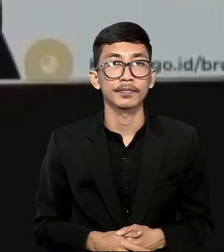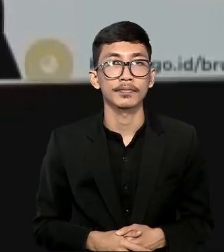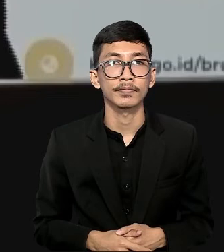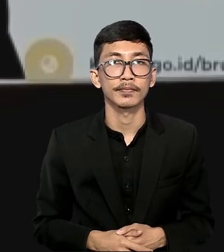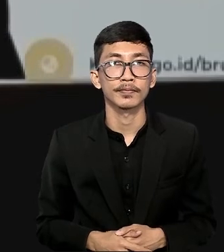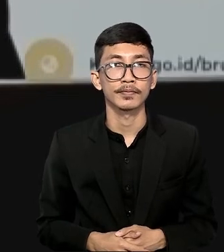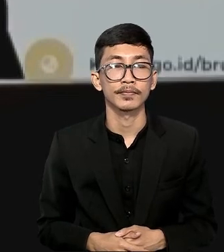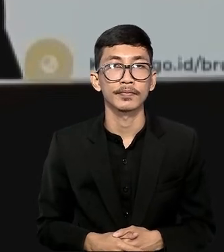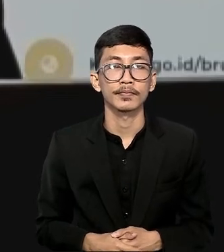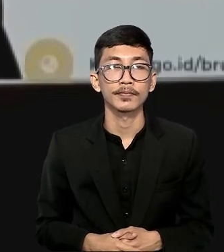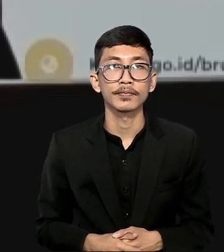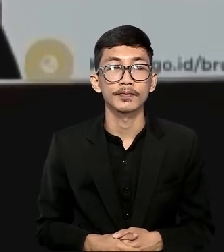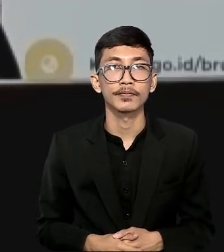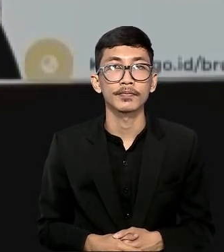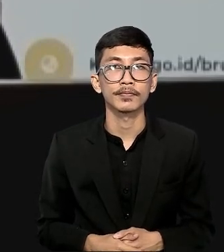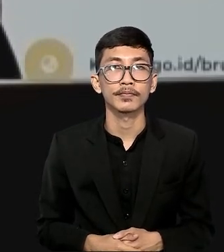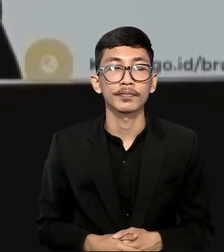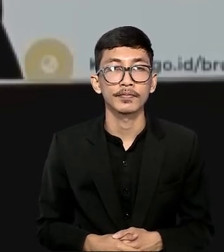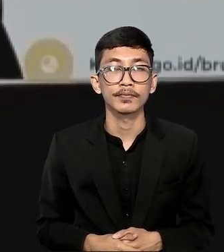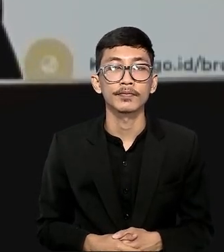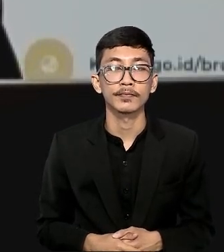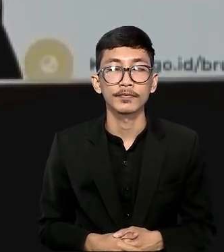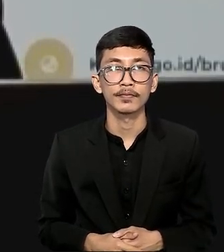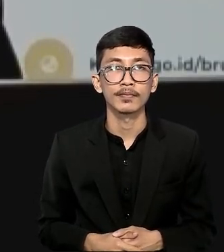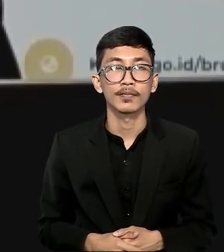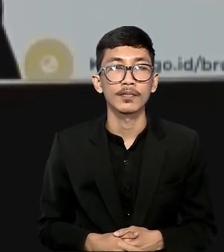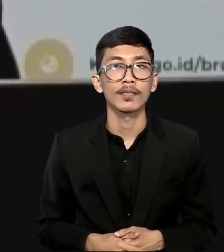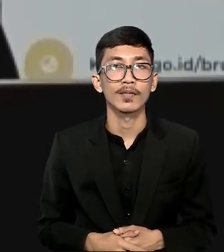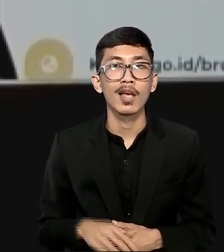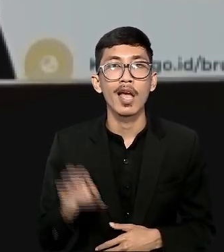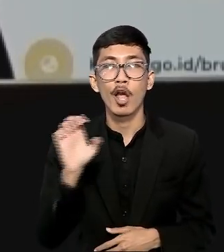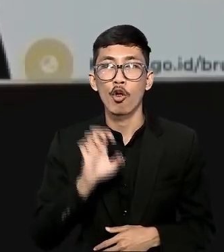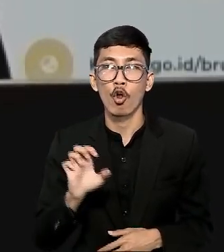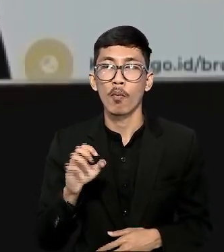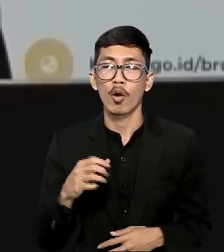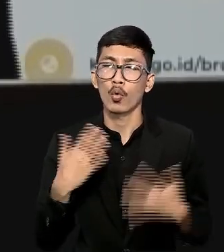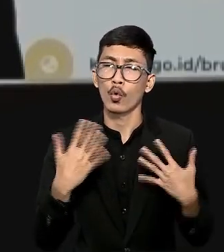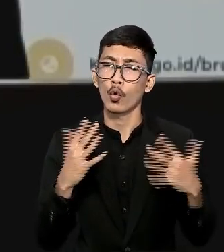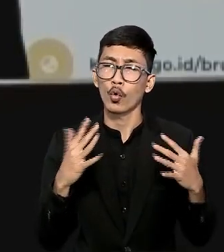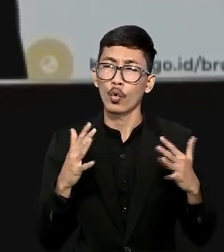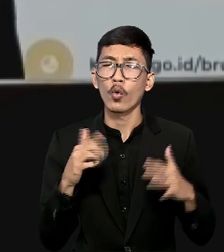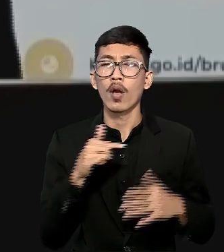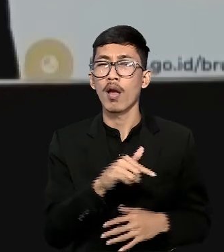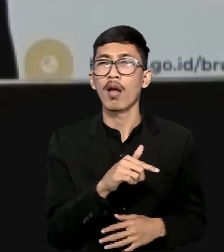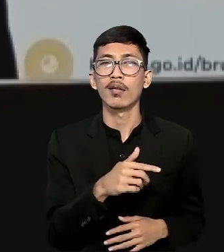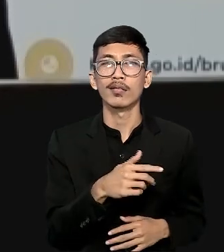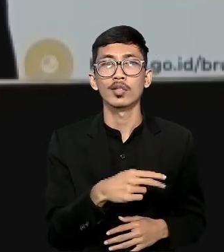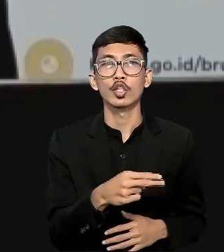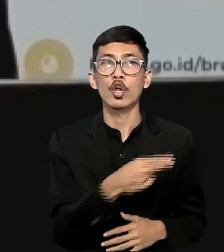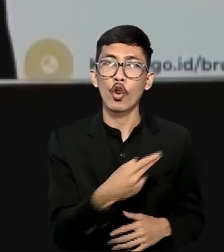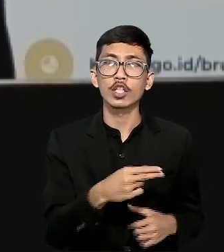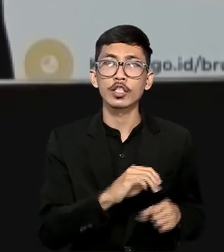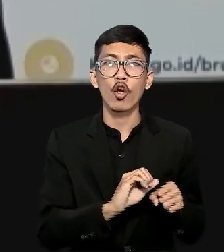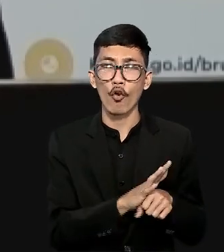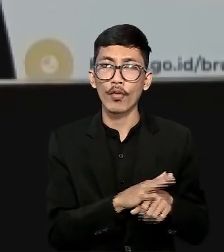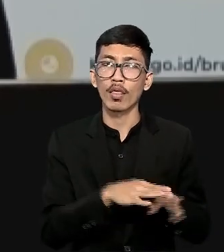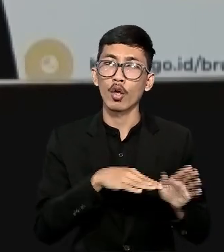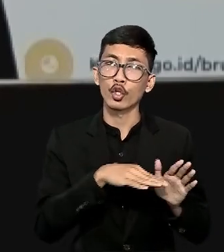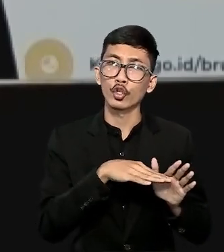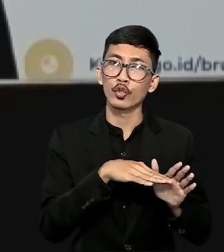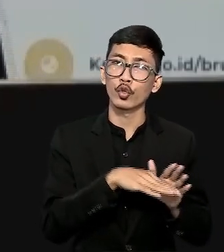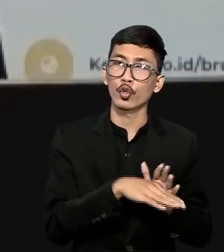kuning Eropa sangat mengapresiasi upaya Indonesia menurunkan tingkat kasus yang